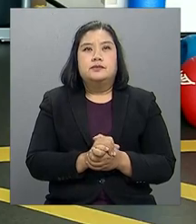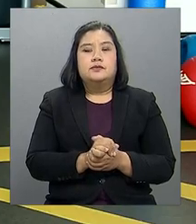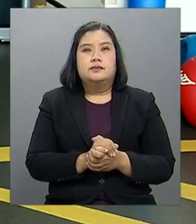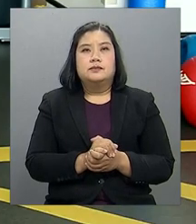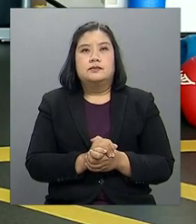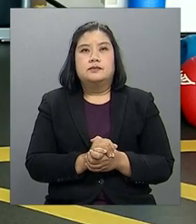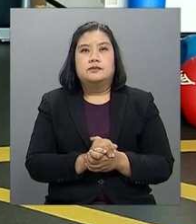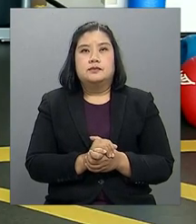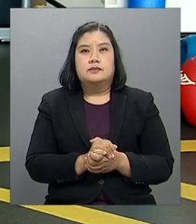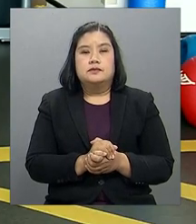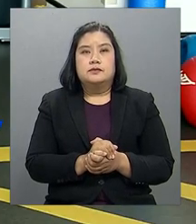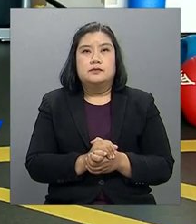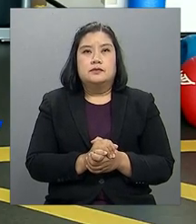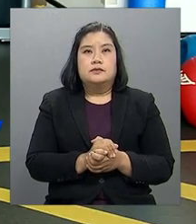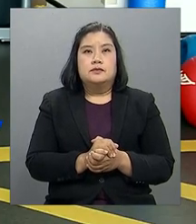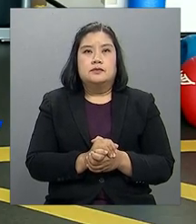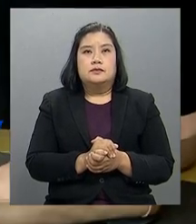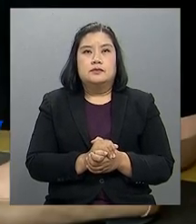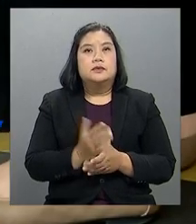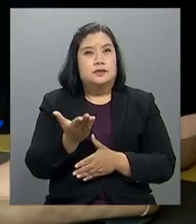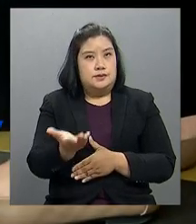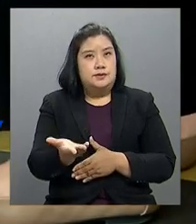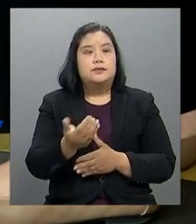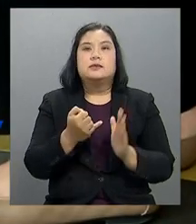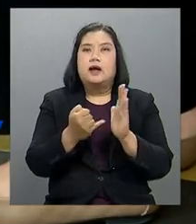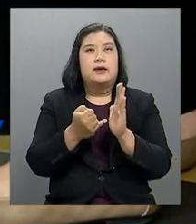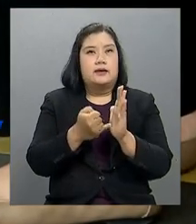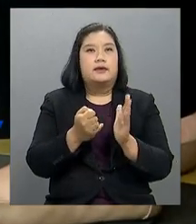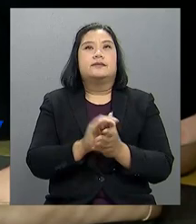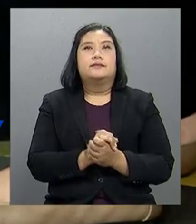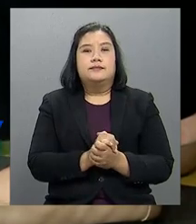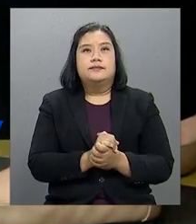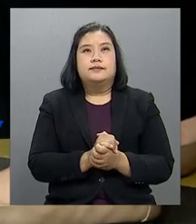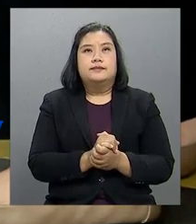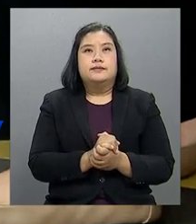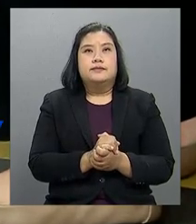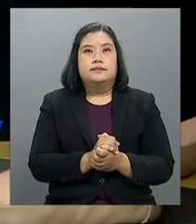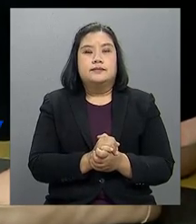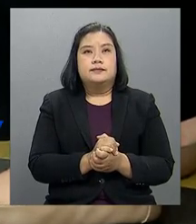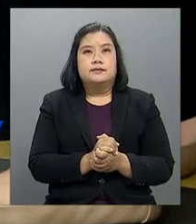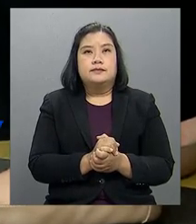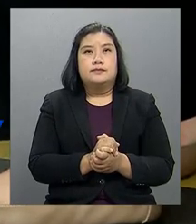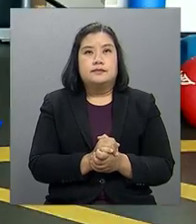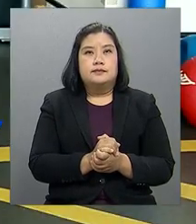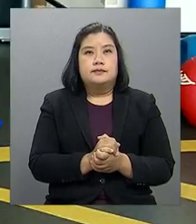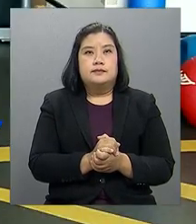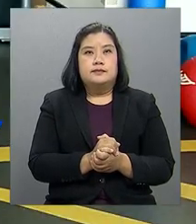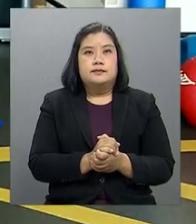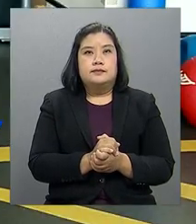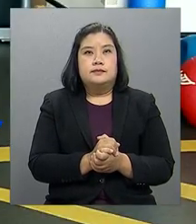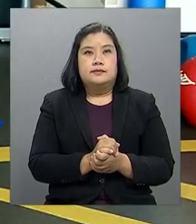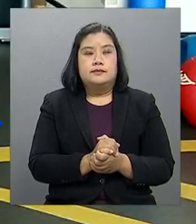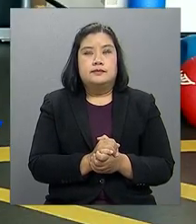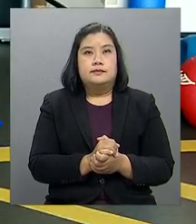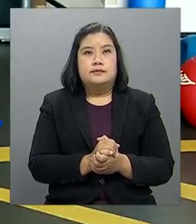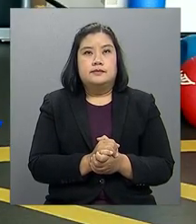ใช้ผูกกับขาเก้าอี้ได้เลยง่ายๆอันนี้จะเป็นการเพิ่มแรงต้านที่ค่อนข้างดีเลยทีนี้ค่อย